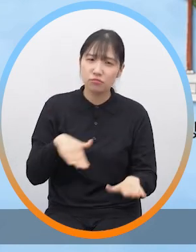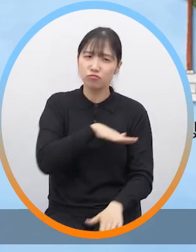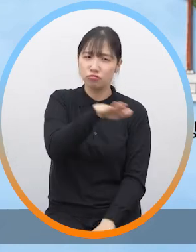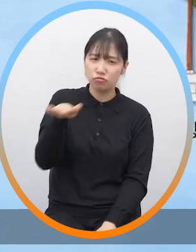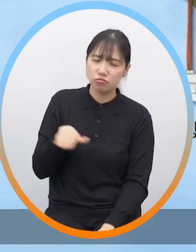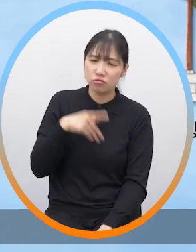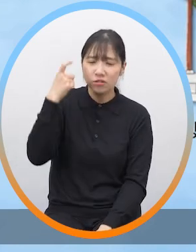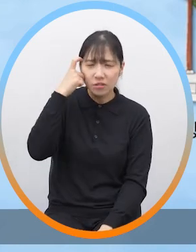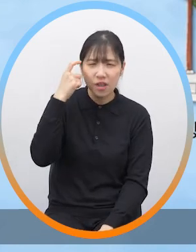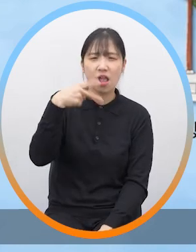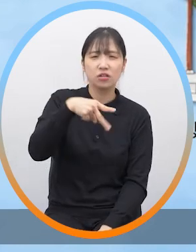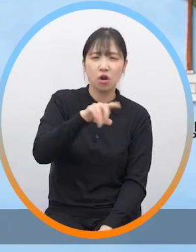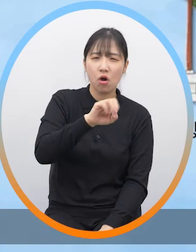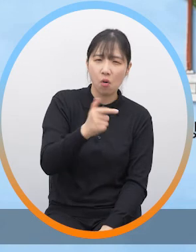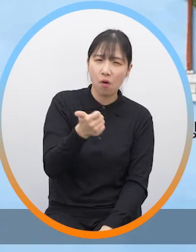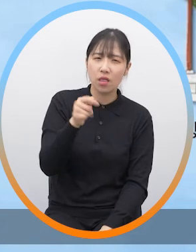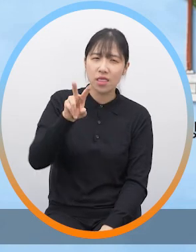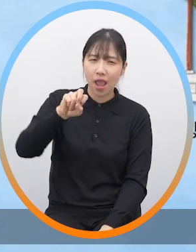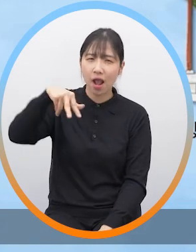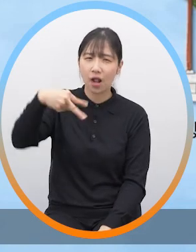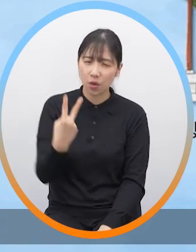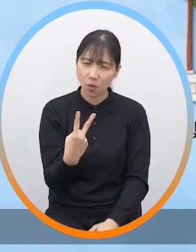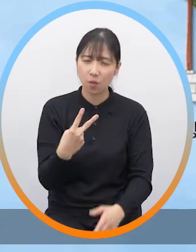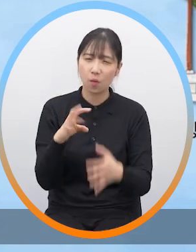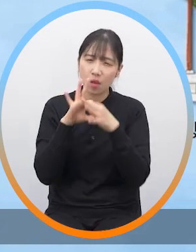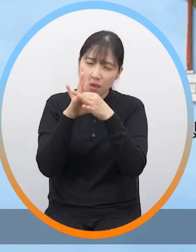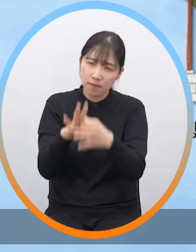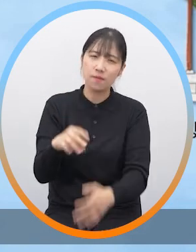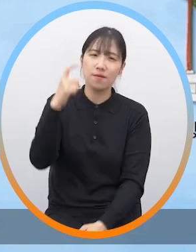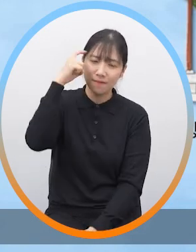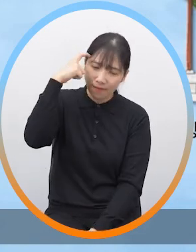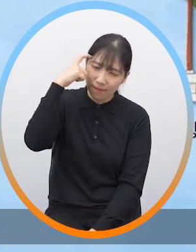우리가 서원이나 향교에 대해서 다시 한번